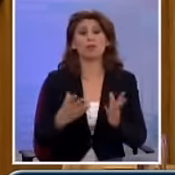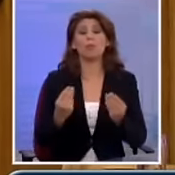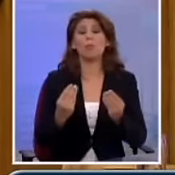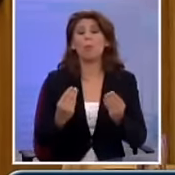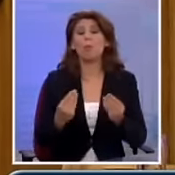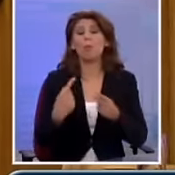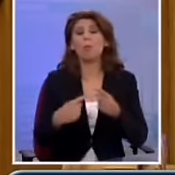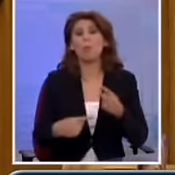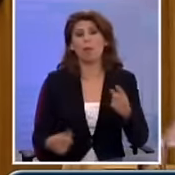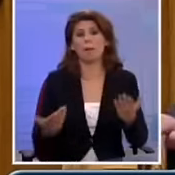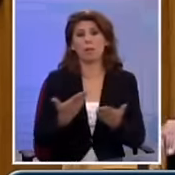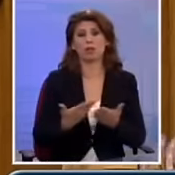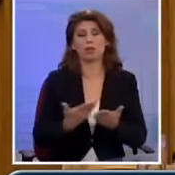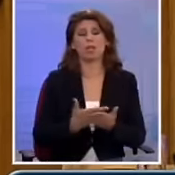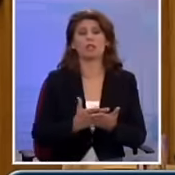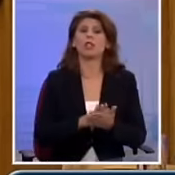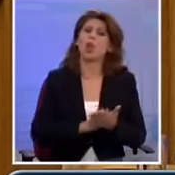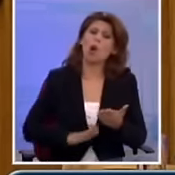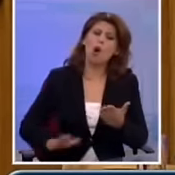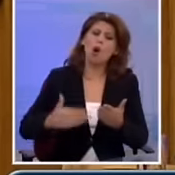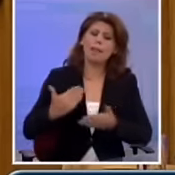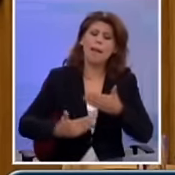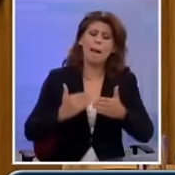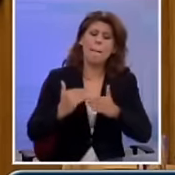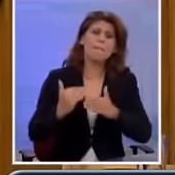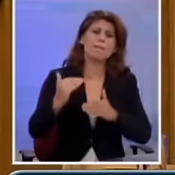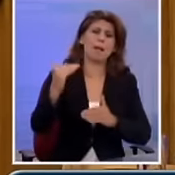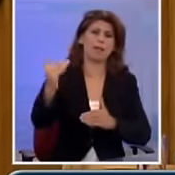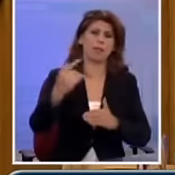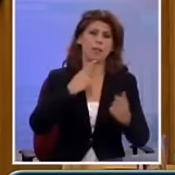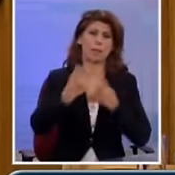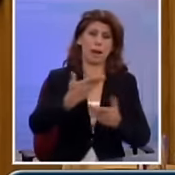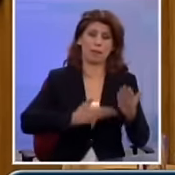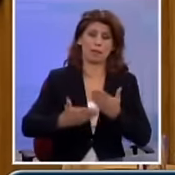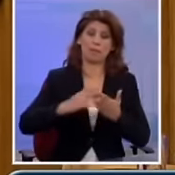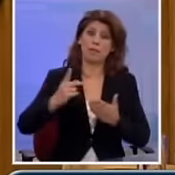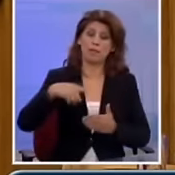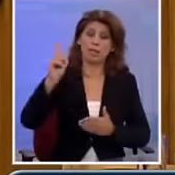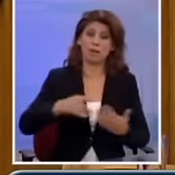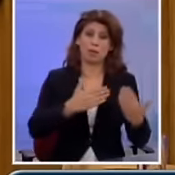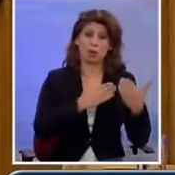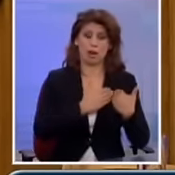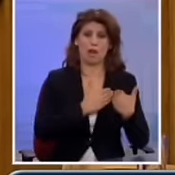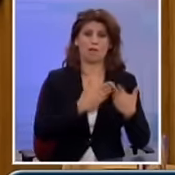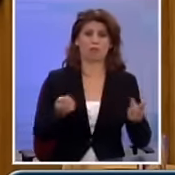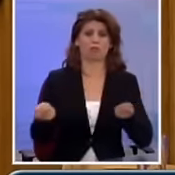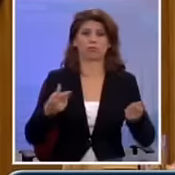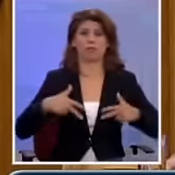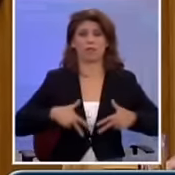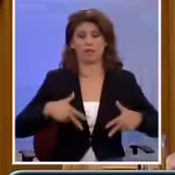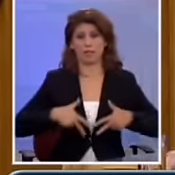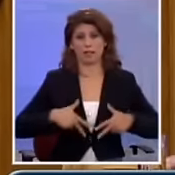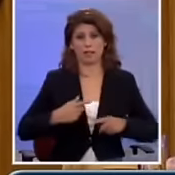πολλαπλές προτάσεις σε όλα τα στάδια της διαπραγμάτευσης από τη δεύτερη μέρα κιόλας που αναλάβαμε τη διακυβέρνηση της